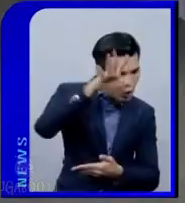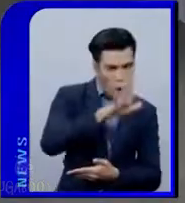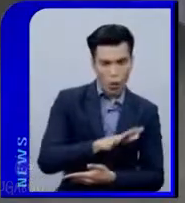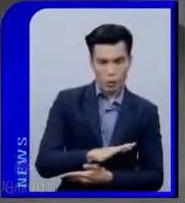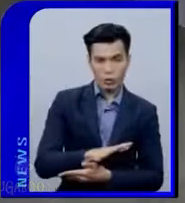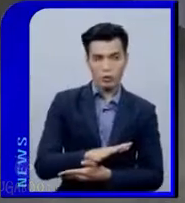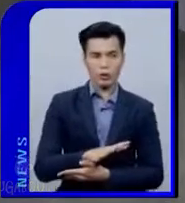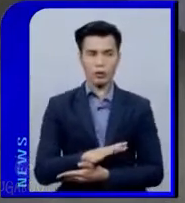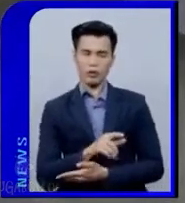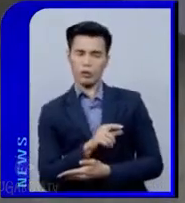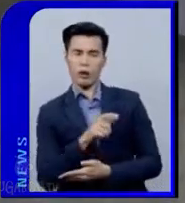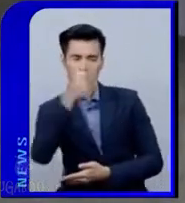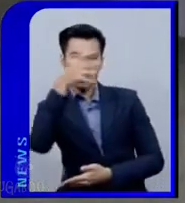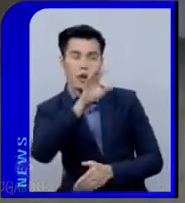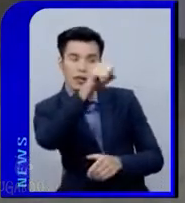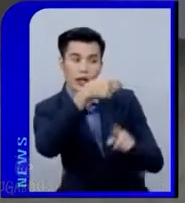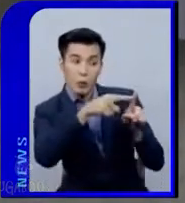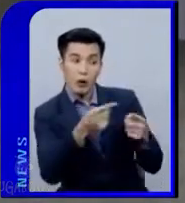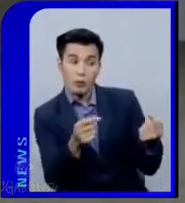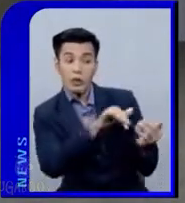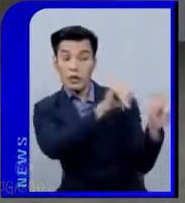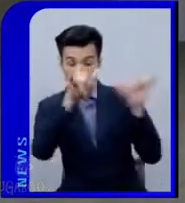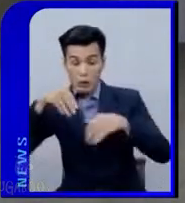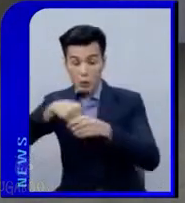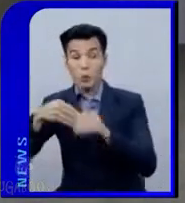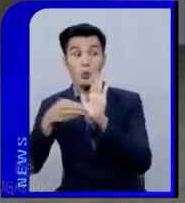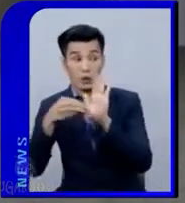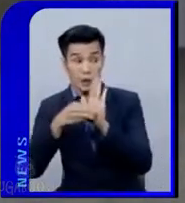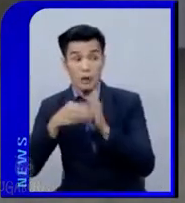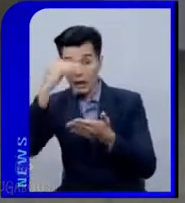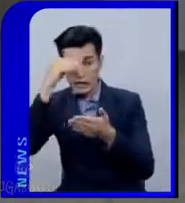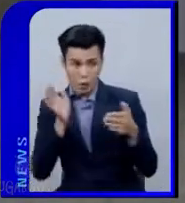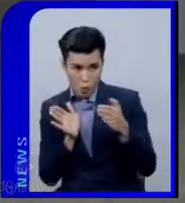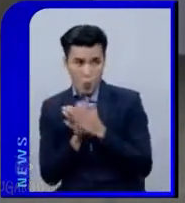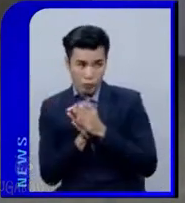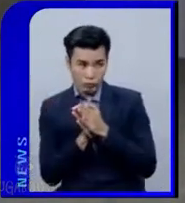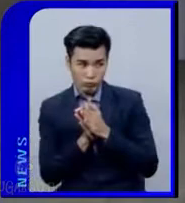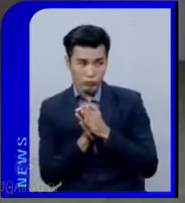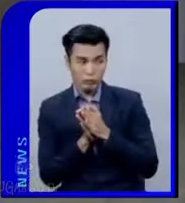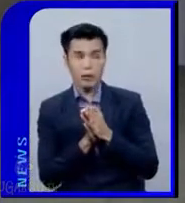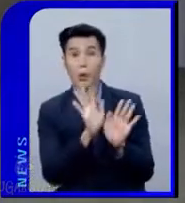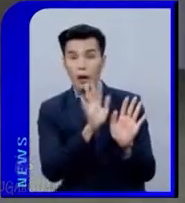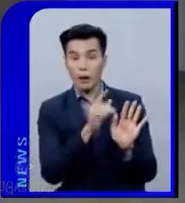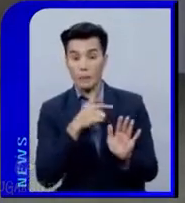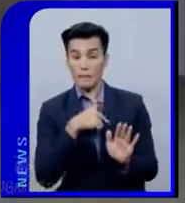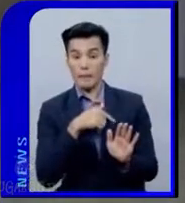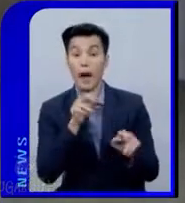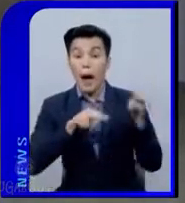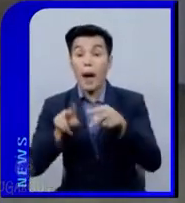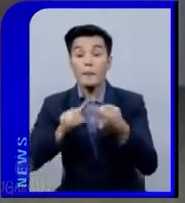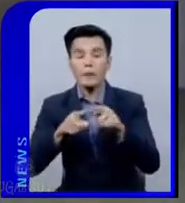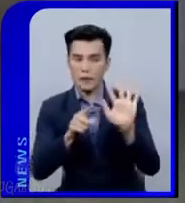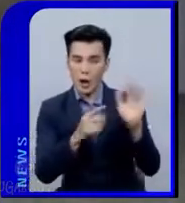ก็คือต่างจังหวัดแต่ว่าพอเข้ามาในกรุงเทพก็มาเรียนบางซื่อไงเอาเป็นว่าอย่างนี้แล้วกันนะก่อนจะไปตามหาแม่กาละกงกาละเกดอะไรเนี่ยเดี๋ยวไปดูสภาพอาก